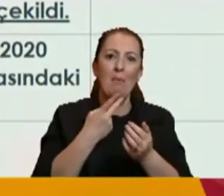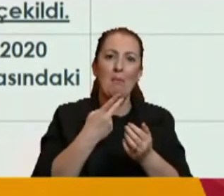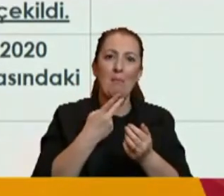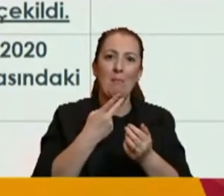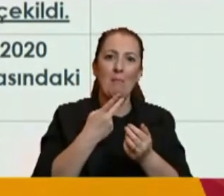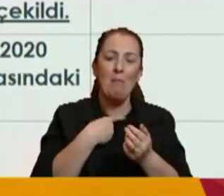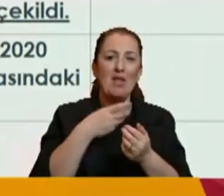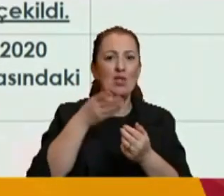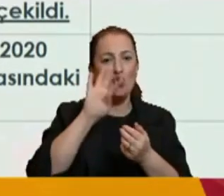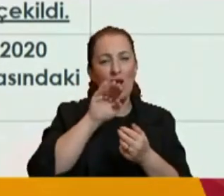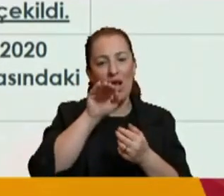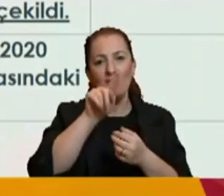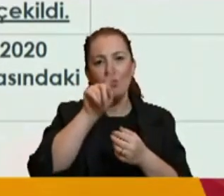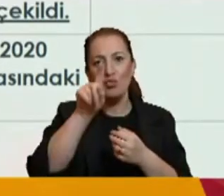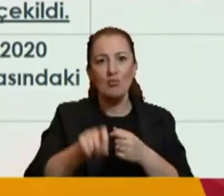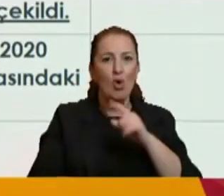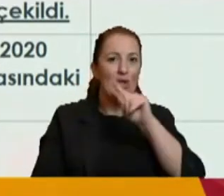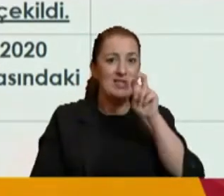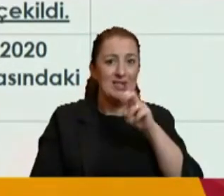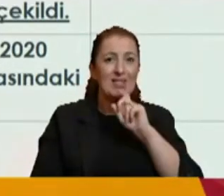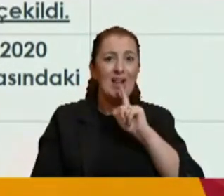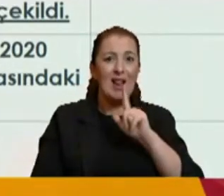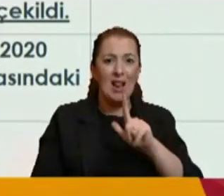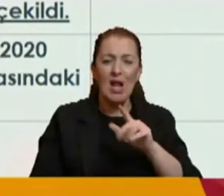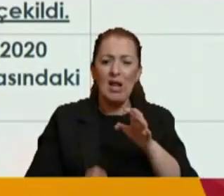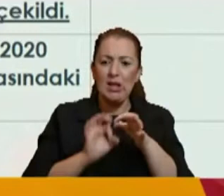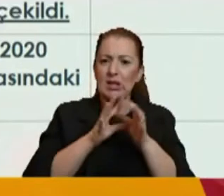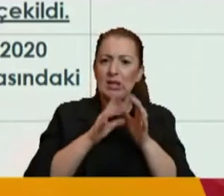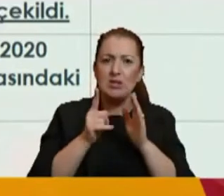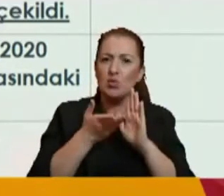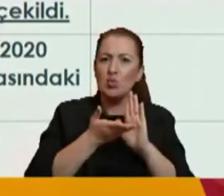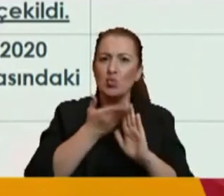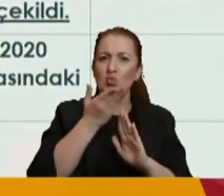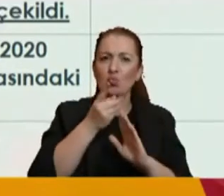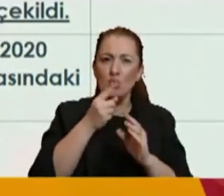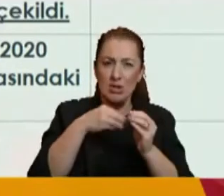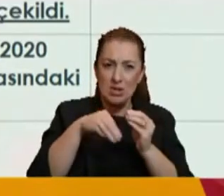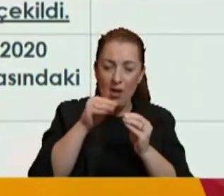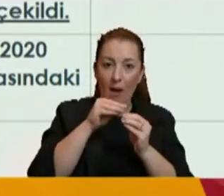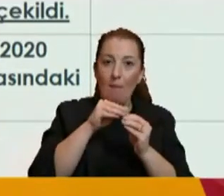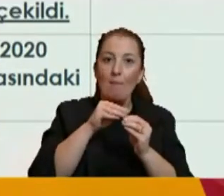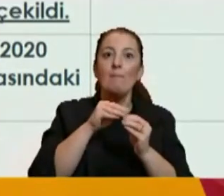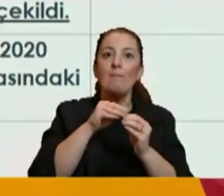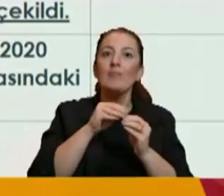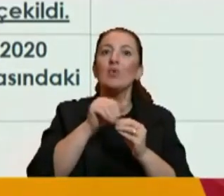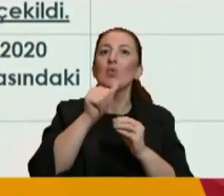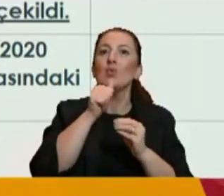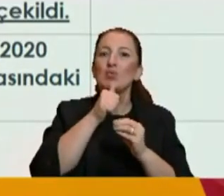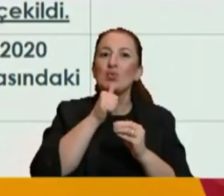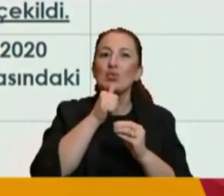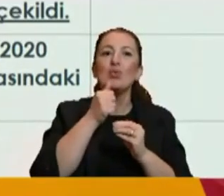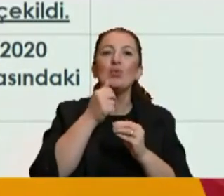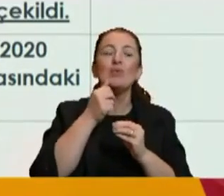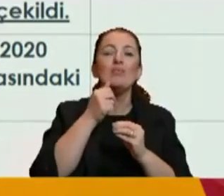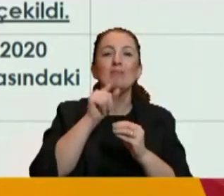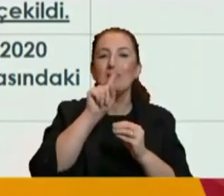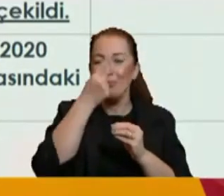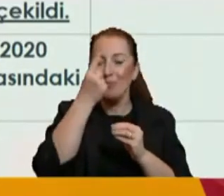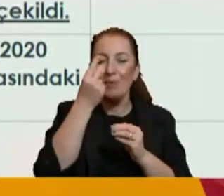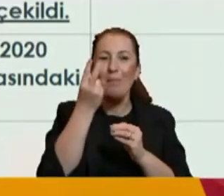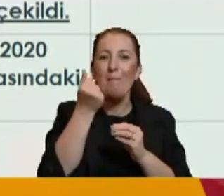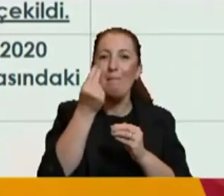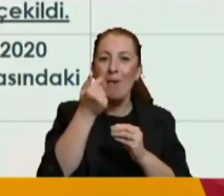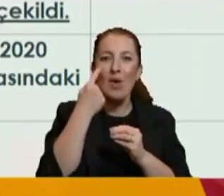sizden bir soracağım 18 liraya nasıl çıkıyor Şu zamlarla suyun birim fiyatı 18 liraya nasıl